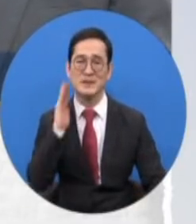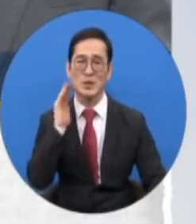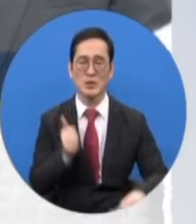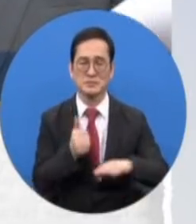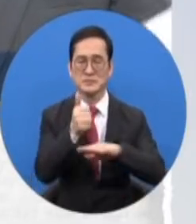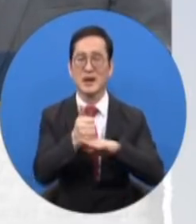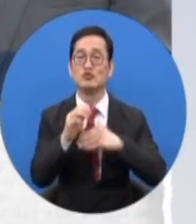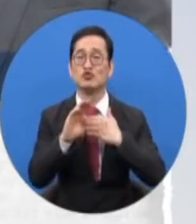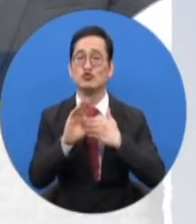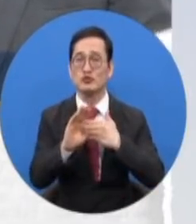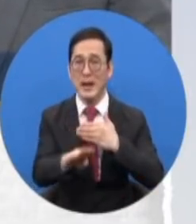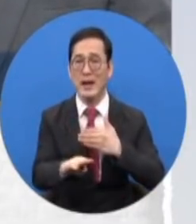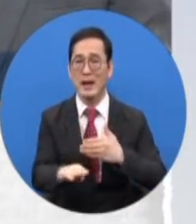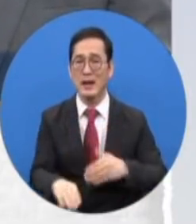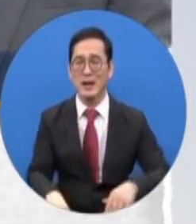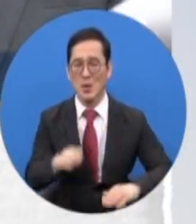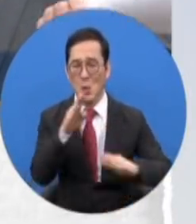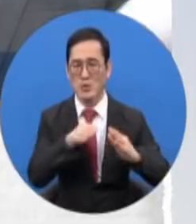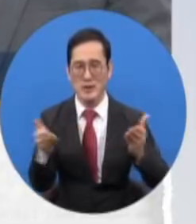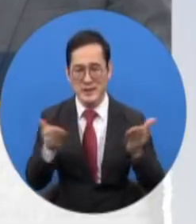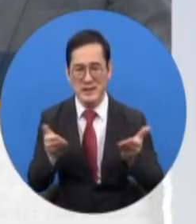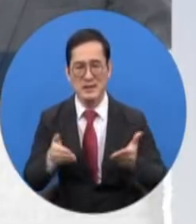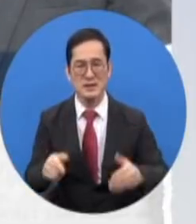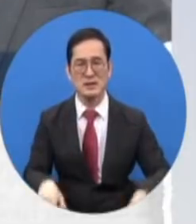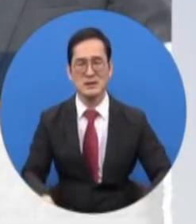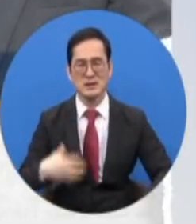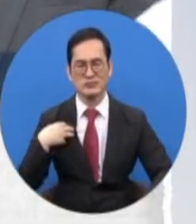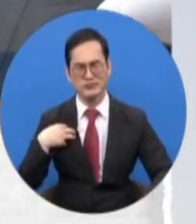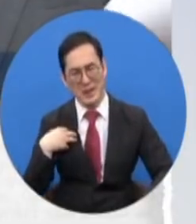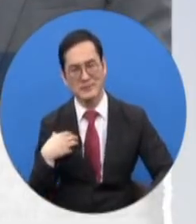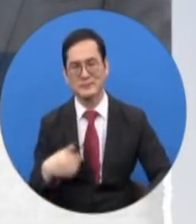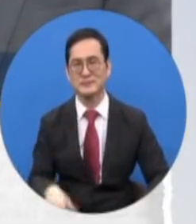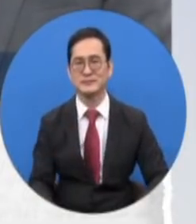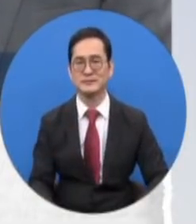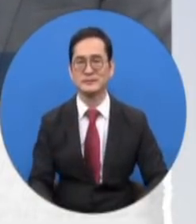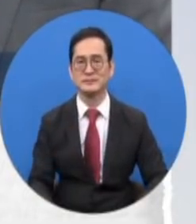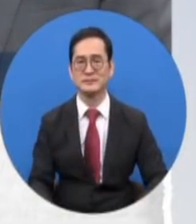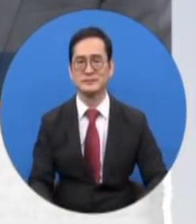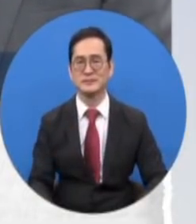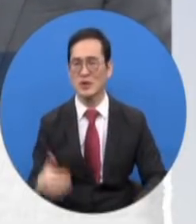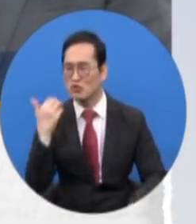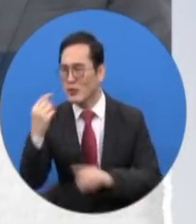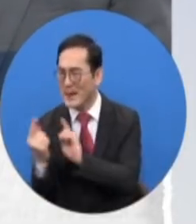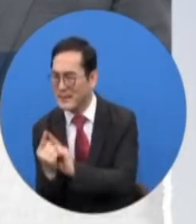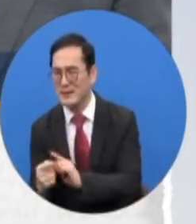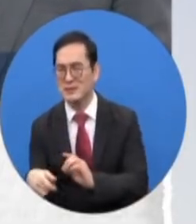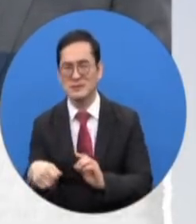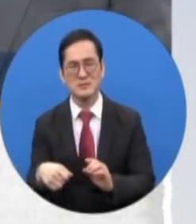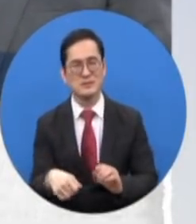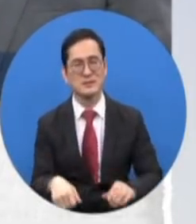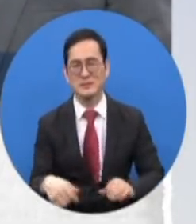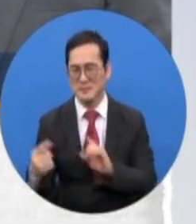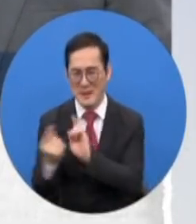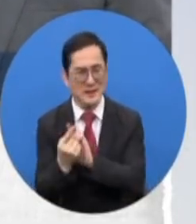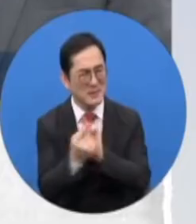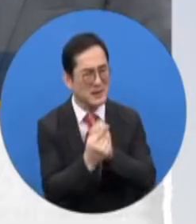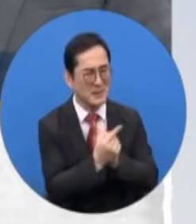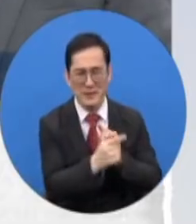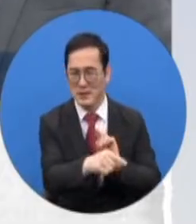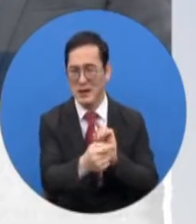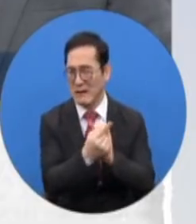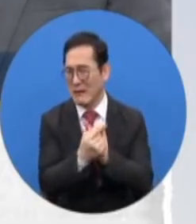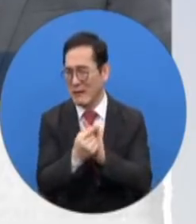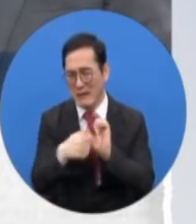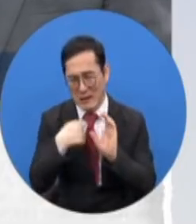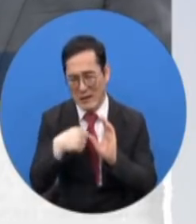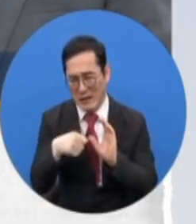취임을 하시고 모든 것이 공적인 업무고 모든 것이 대한민국 국민을 대표해서 하는 것이기 때문에 예. 앞으로 100% 혼밥을 예. 안 하시겠다